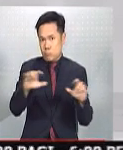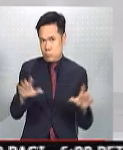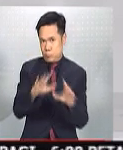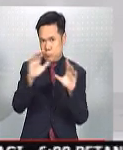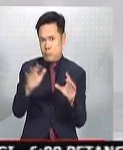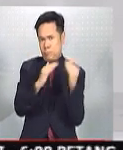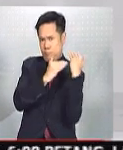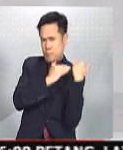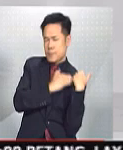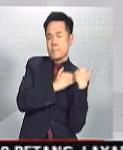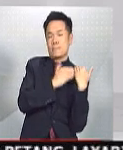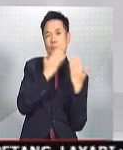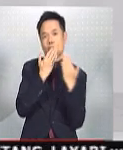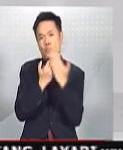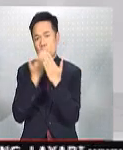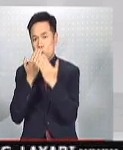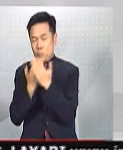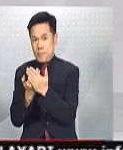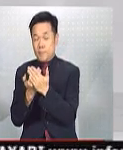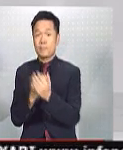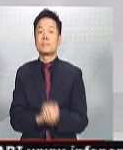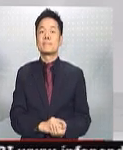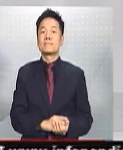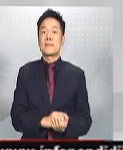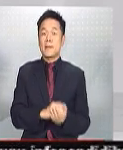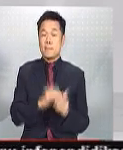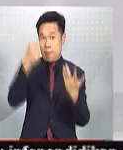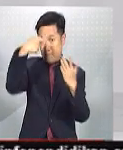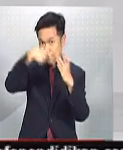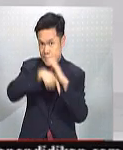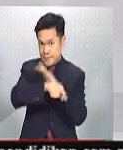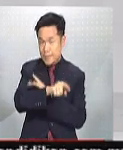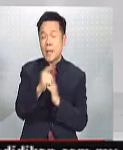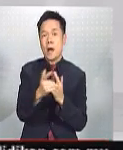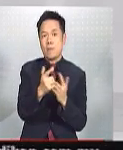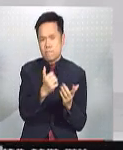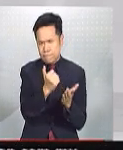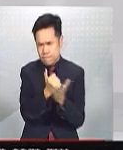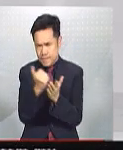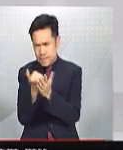diamanahkan. Mereka berharap diberi peluang untuk mendalami kementerian masing-masing.